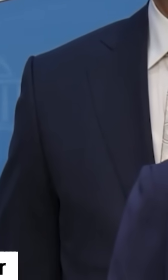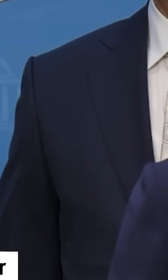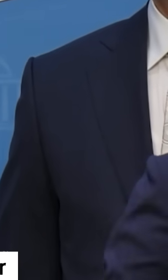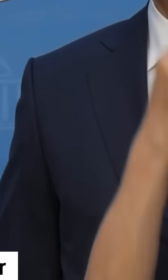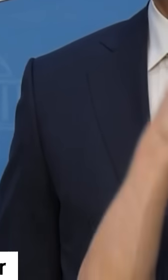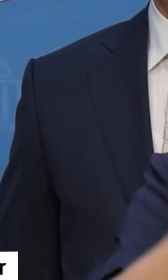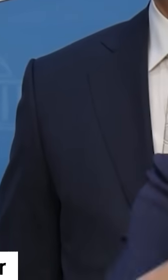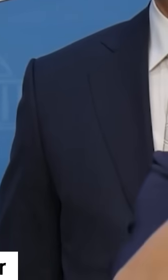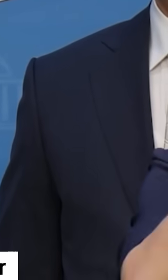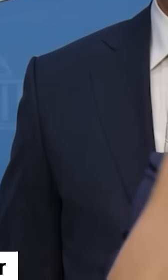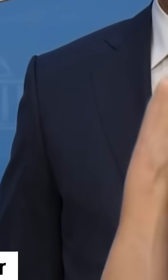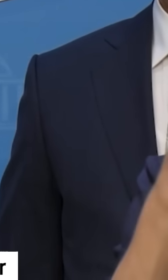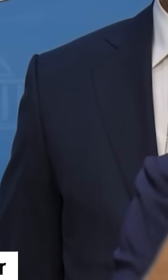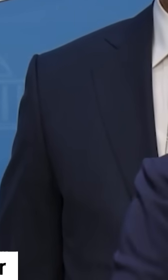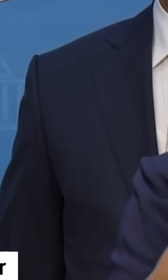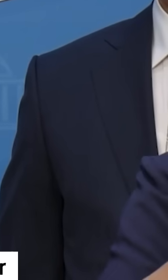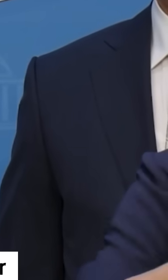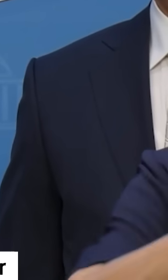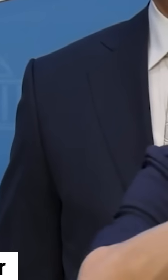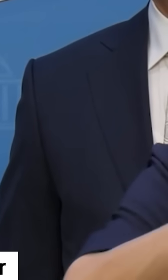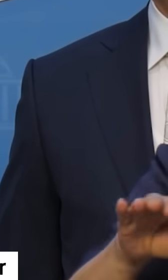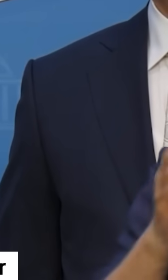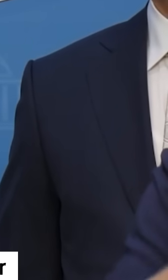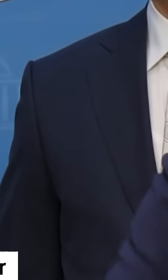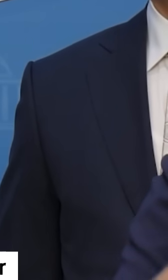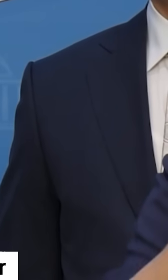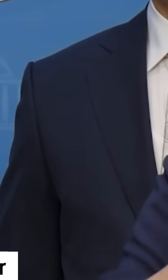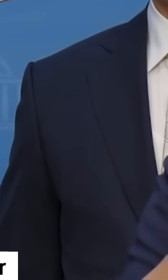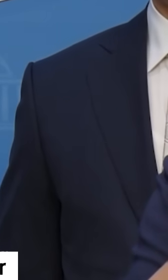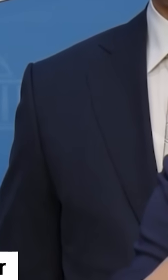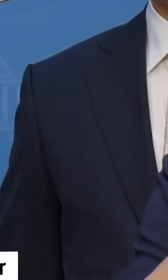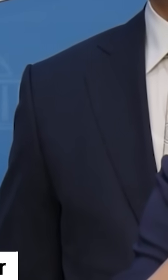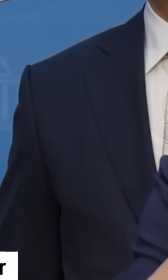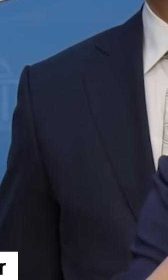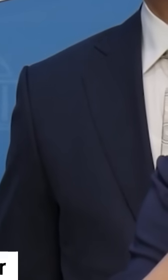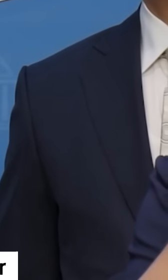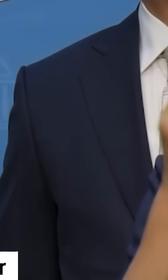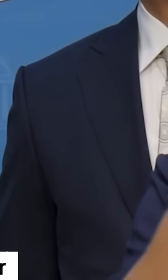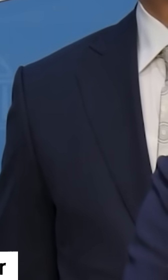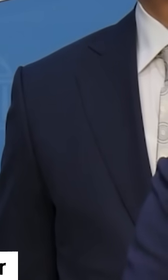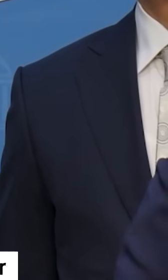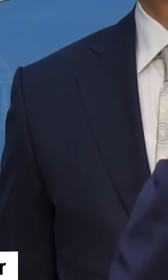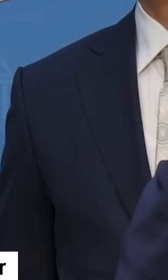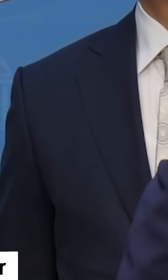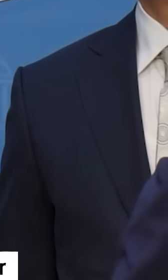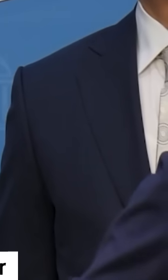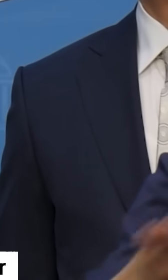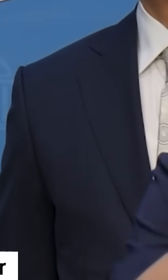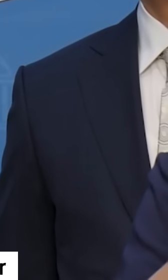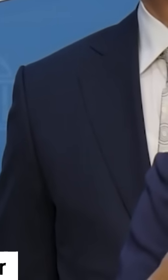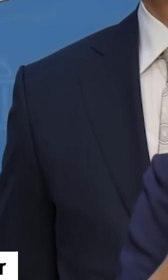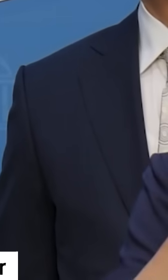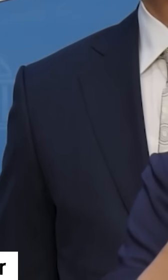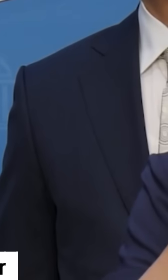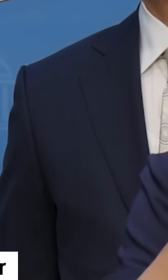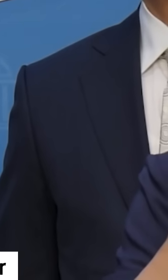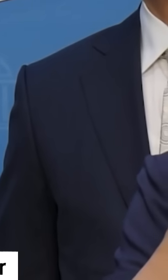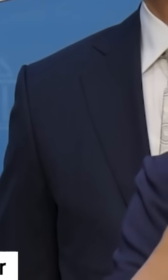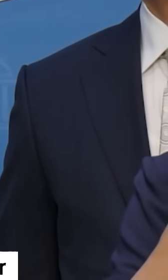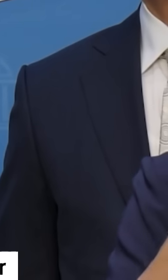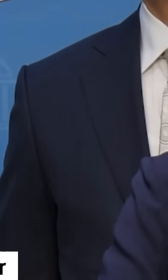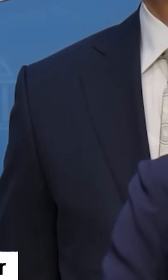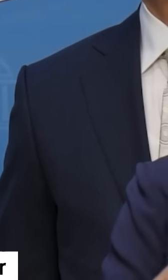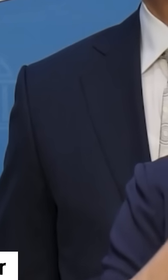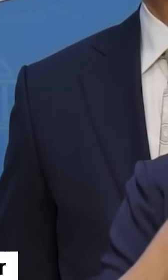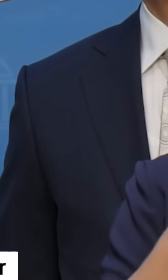과학에 근거하여 처리수가 결코 위험하지 않다는 것과 우리 식탁에 올라오는 먹거리가